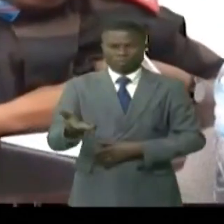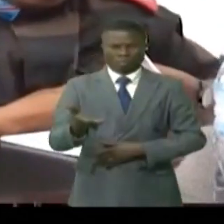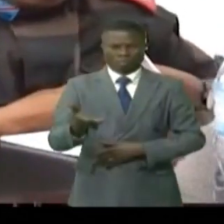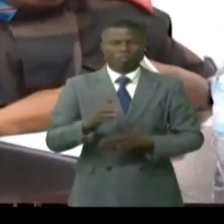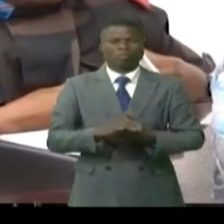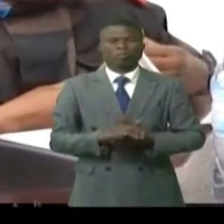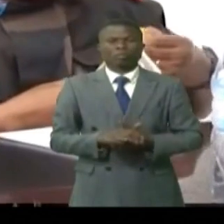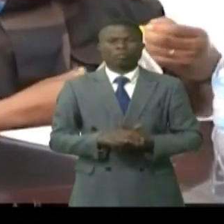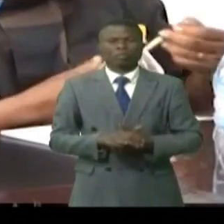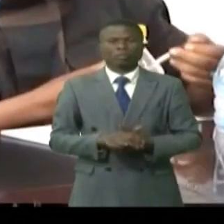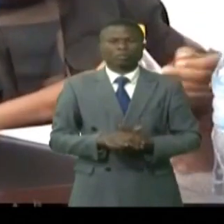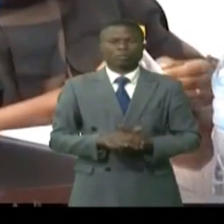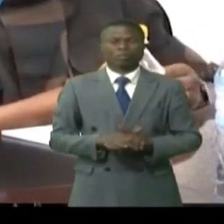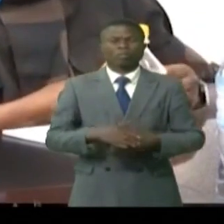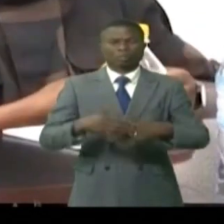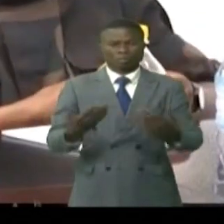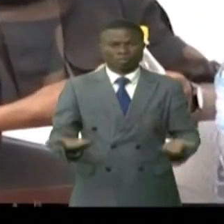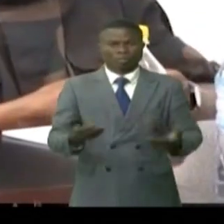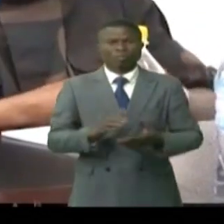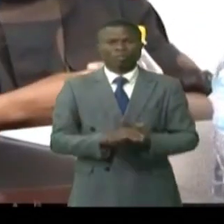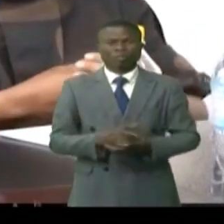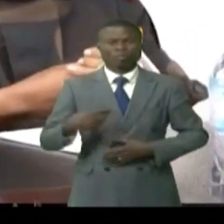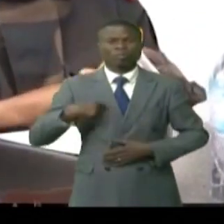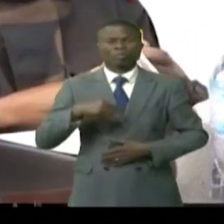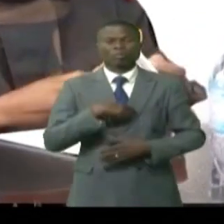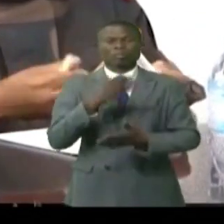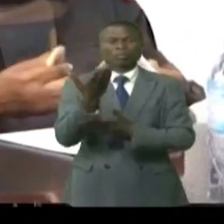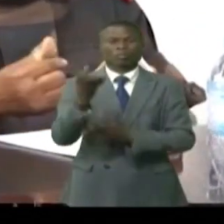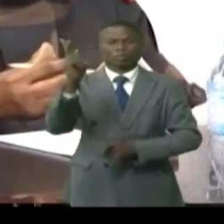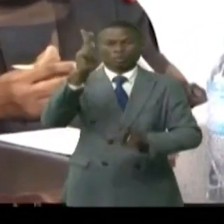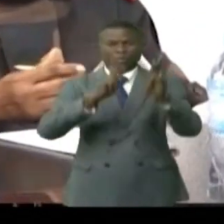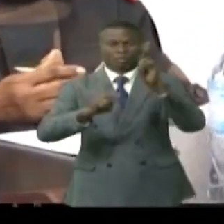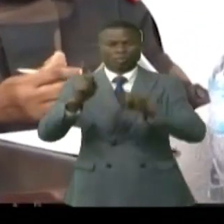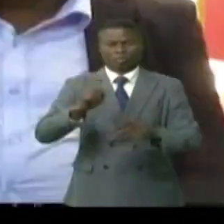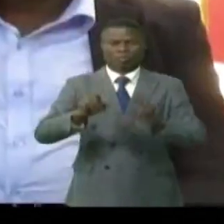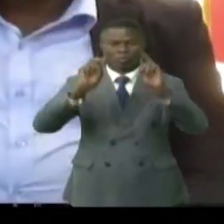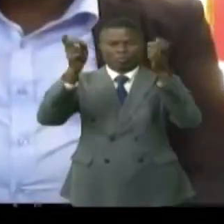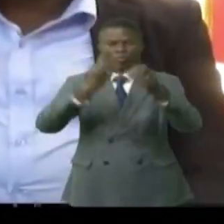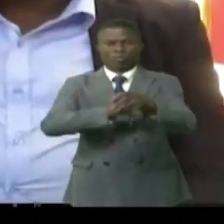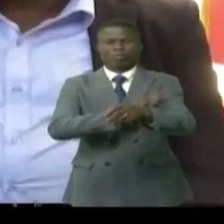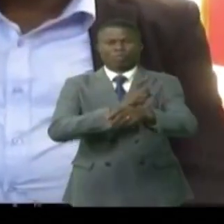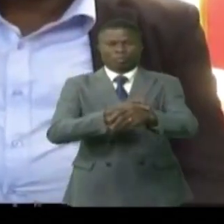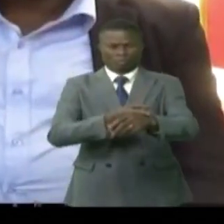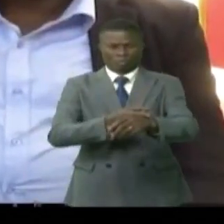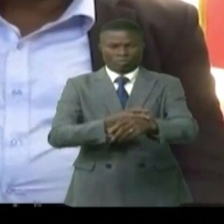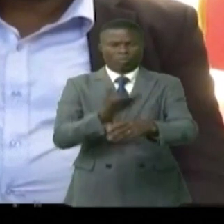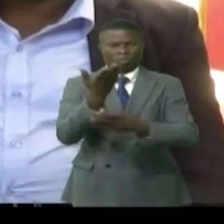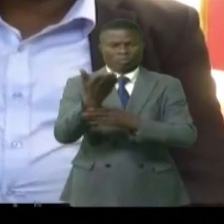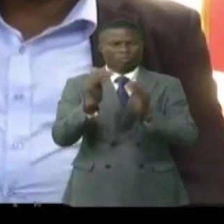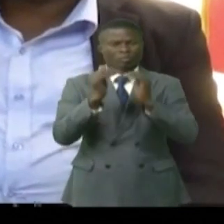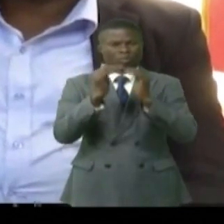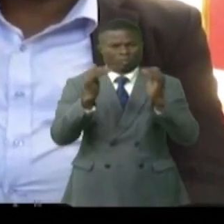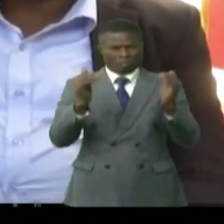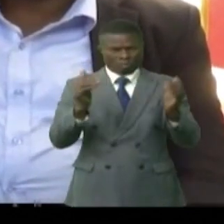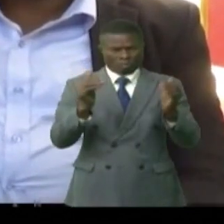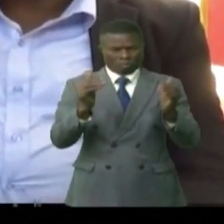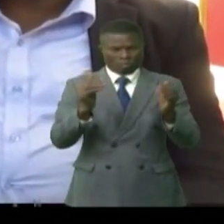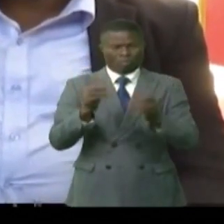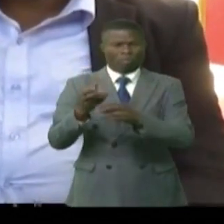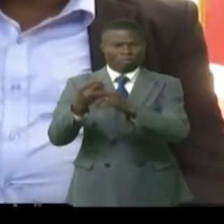meurtries. En effet, nous appelons la population de Goma au calme, à